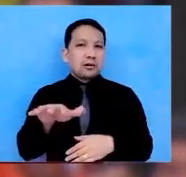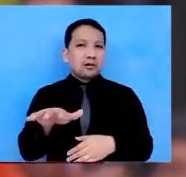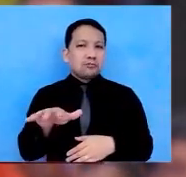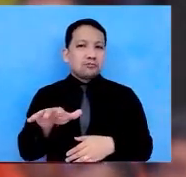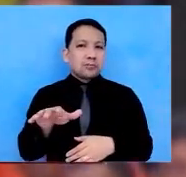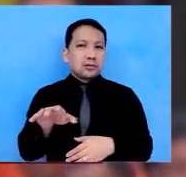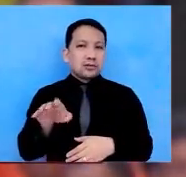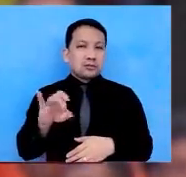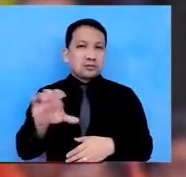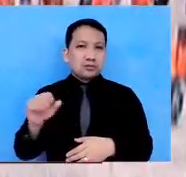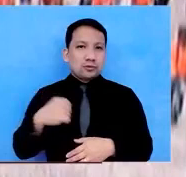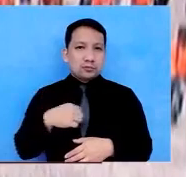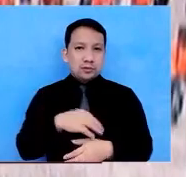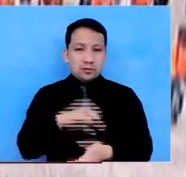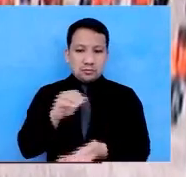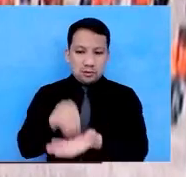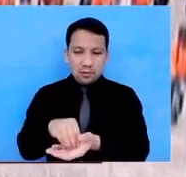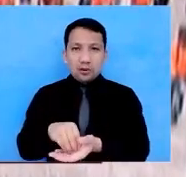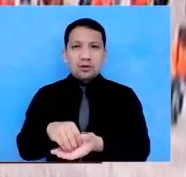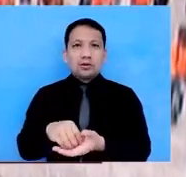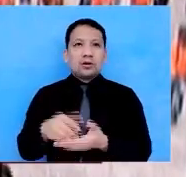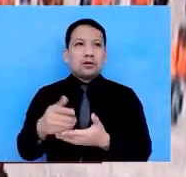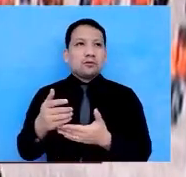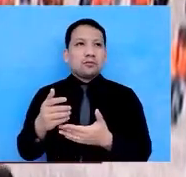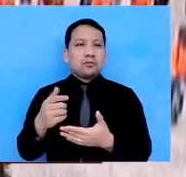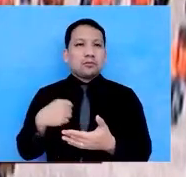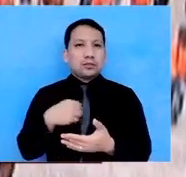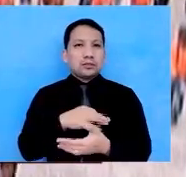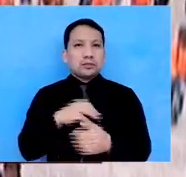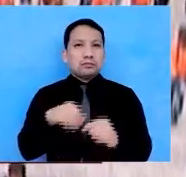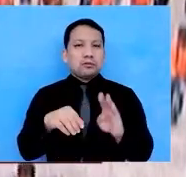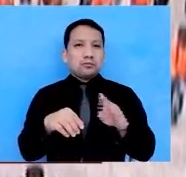employee nagpapautang, pwede yung mga